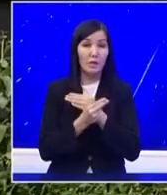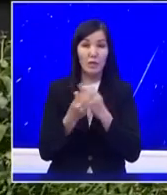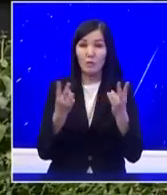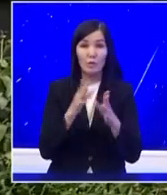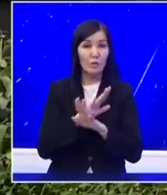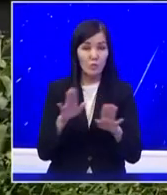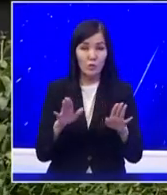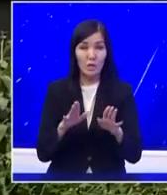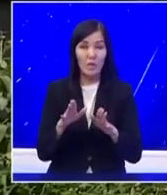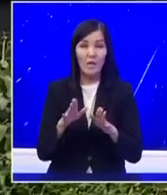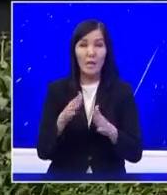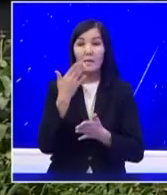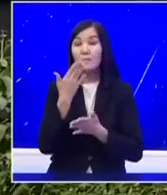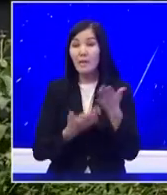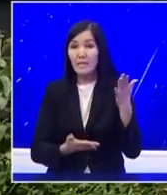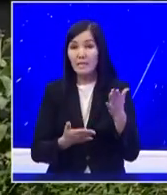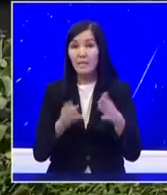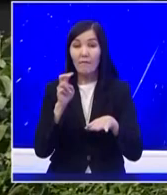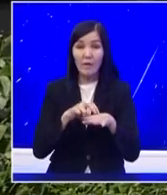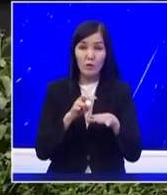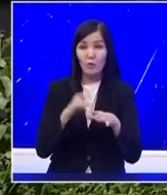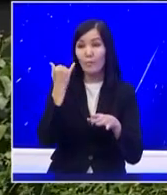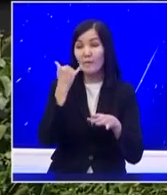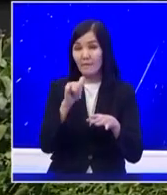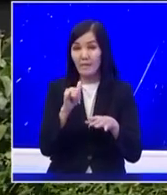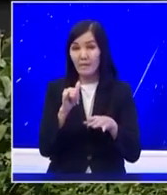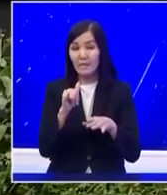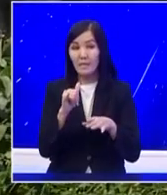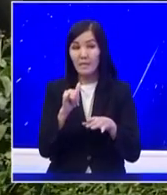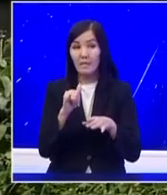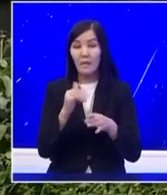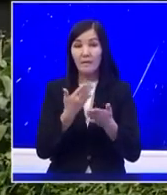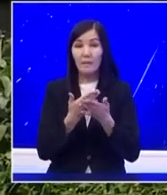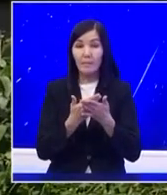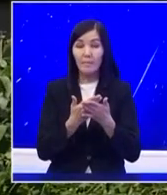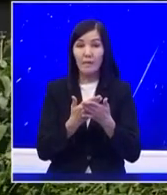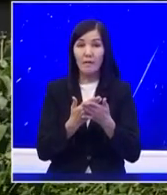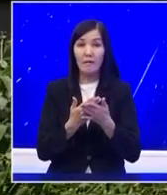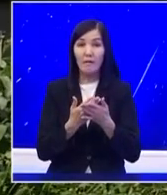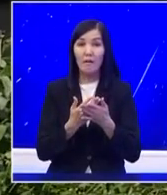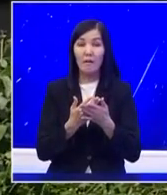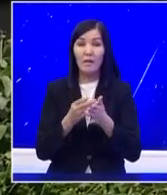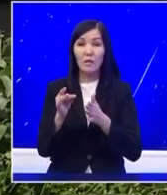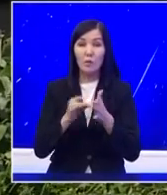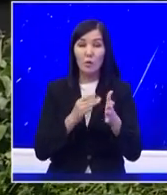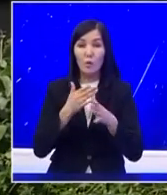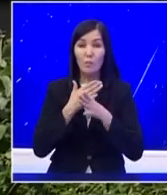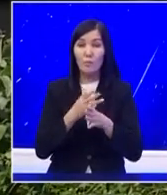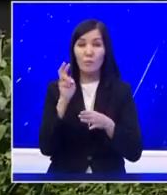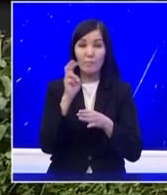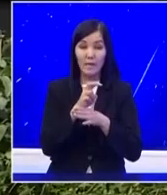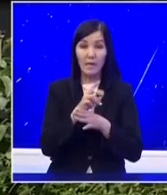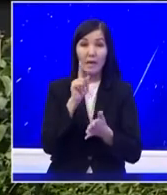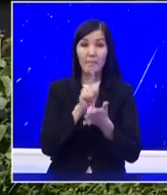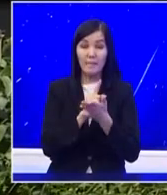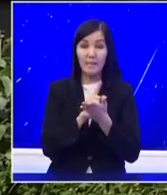надо. Надо посоветоваться с участковым врачом или, если к вам приехал врач скорой медицинской службы,